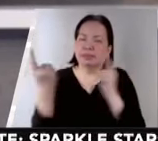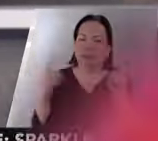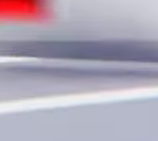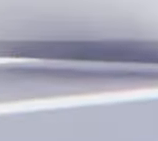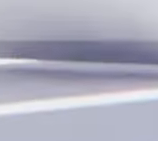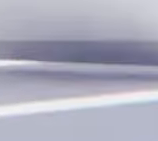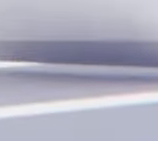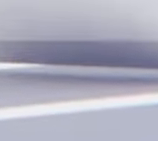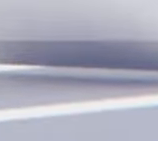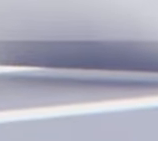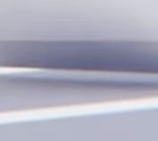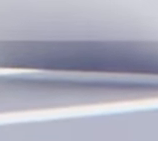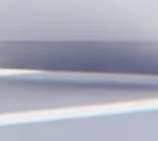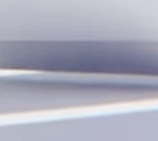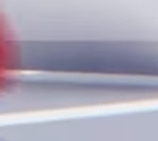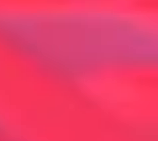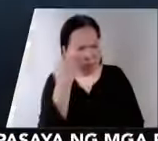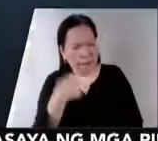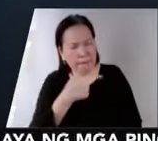Gomez.